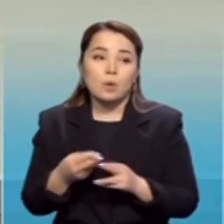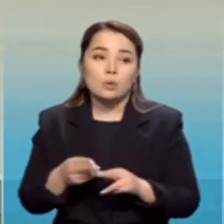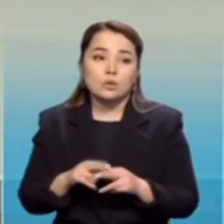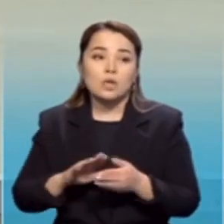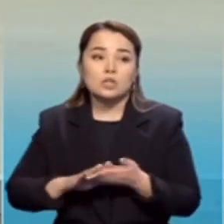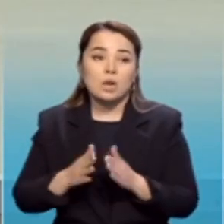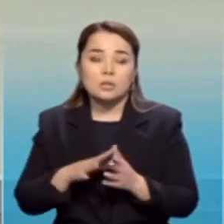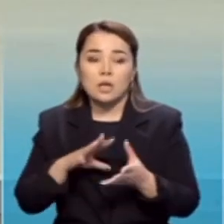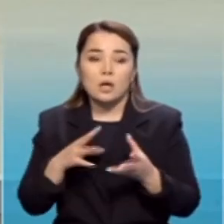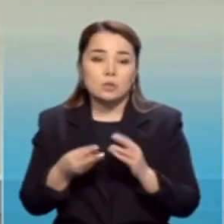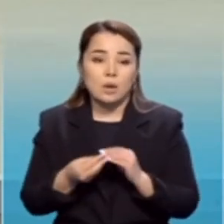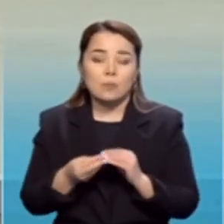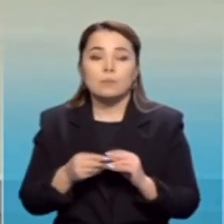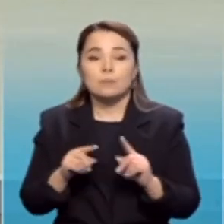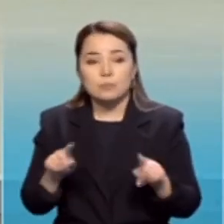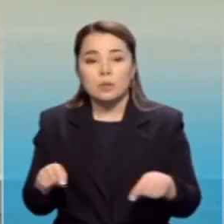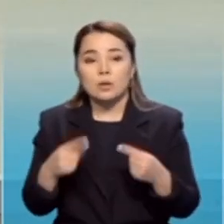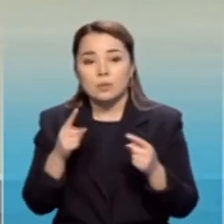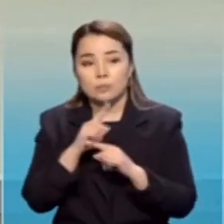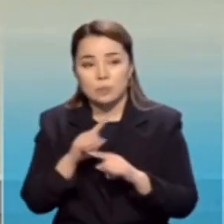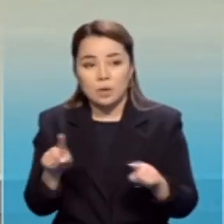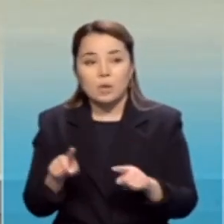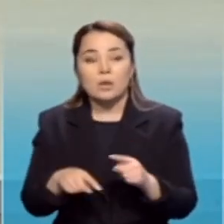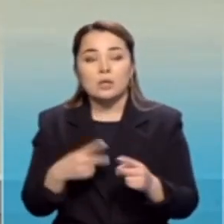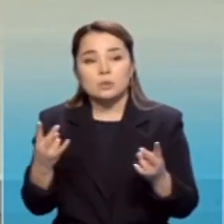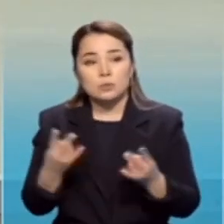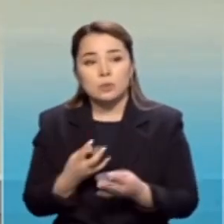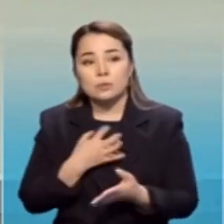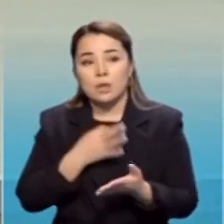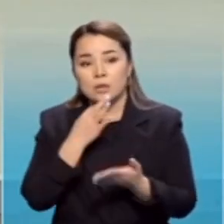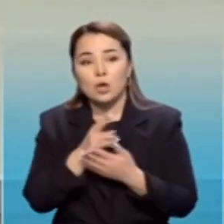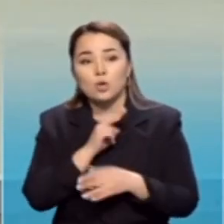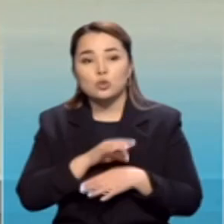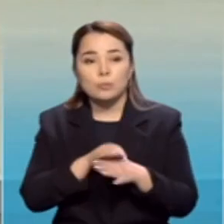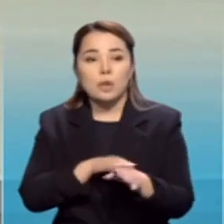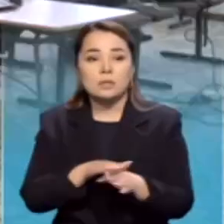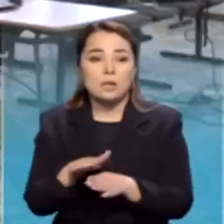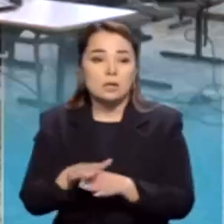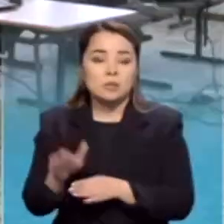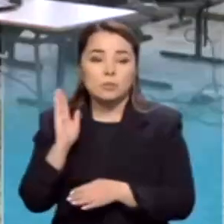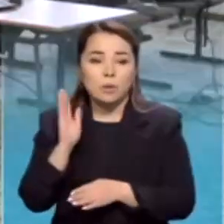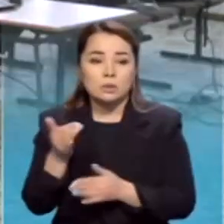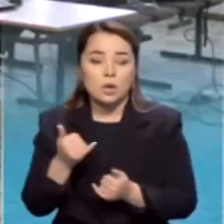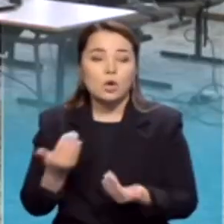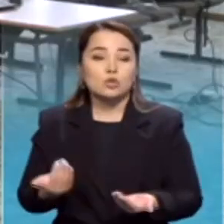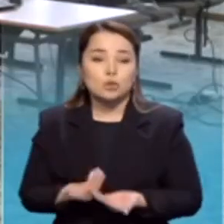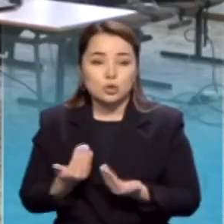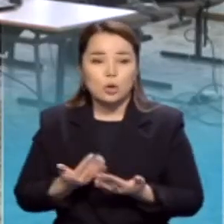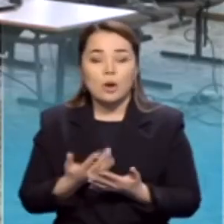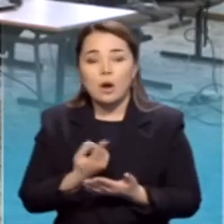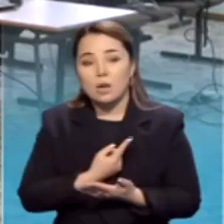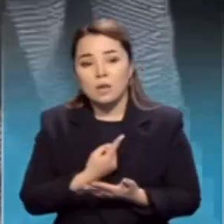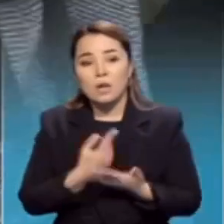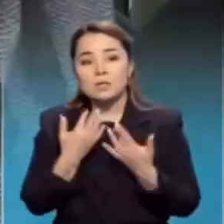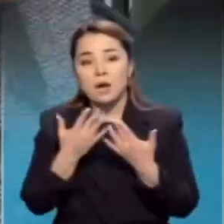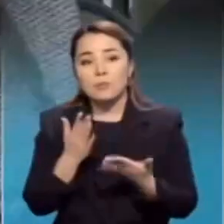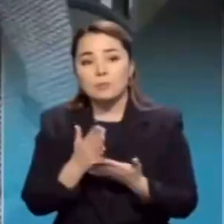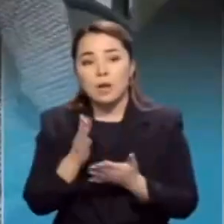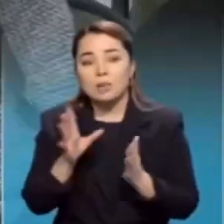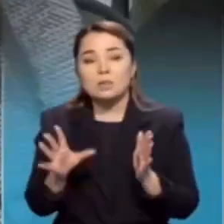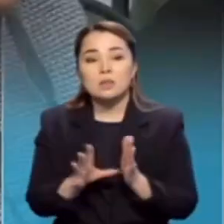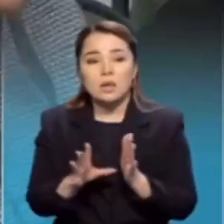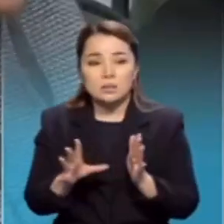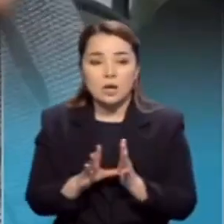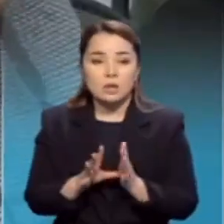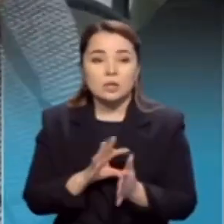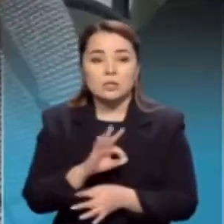осындай жағдай қалыптаспайтындай бәр керек жұмыстарды атқарамыз. Тұрғындардың қазір жалғыз ақ талабы бар. Электр